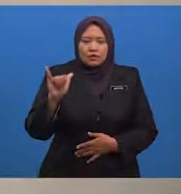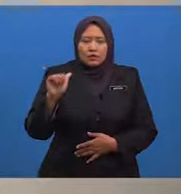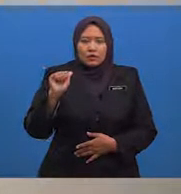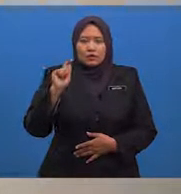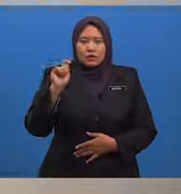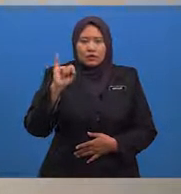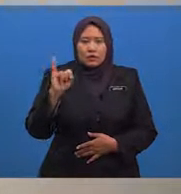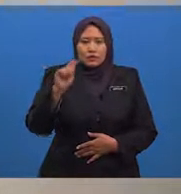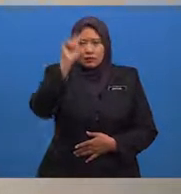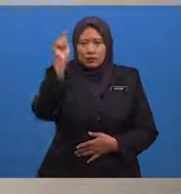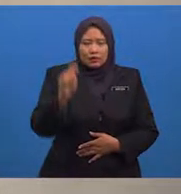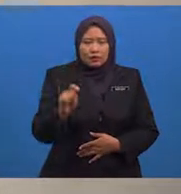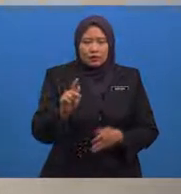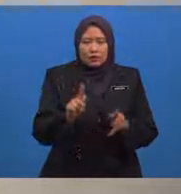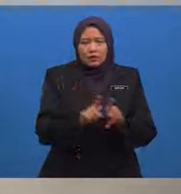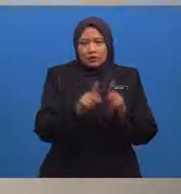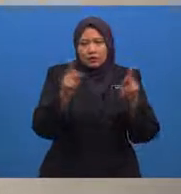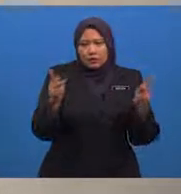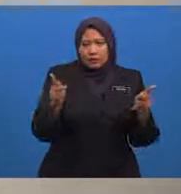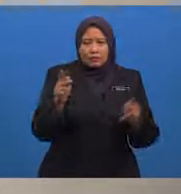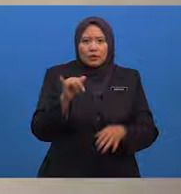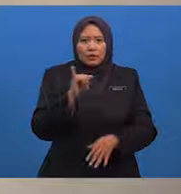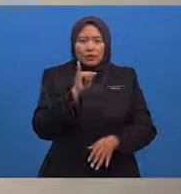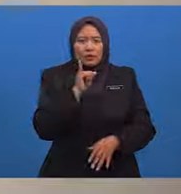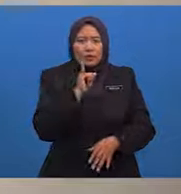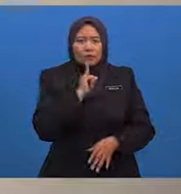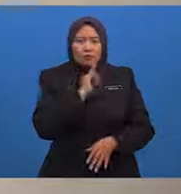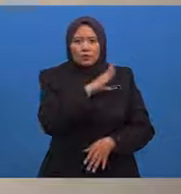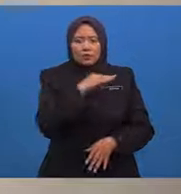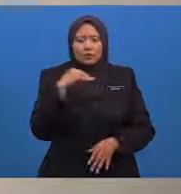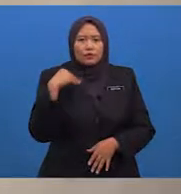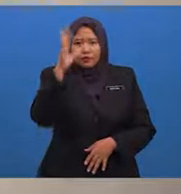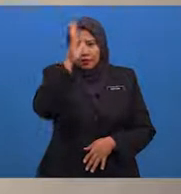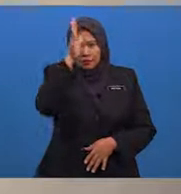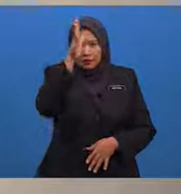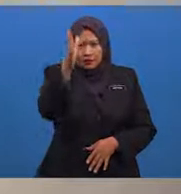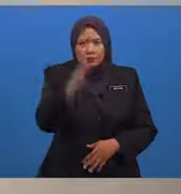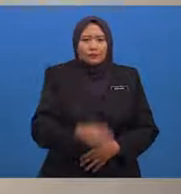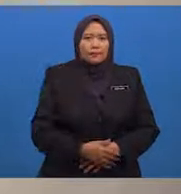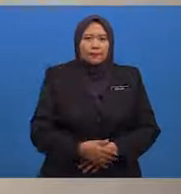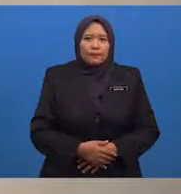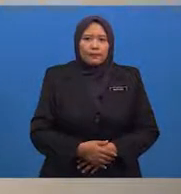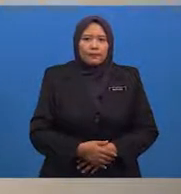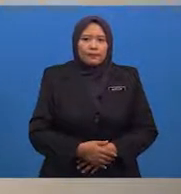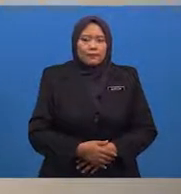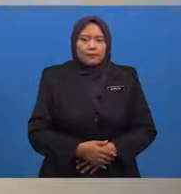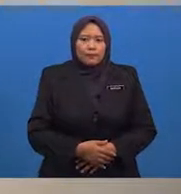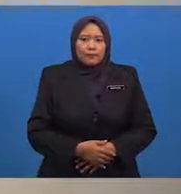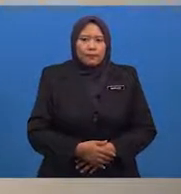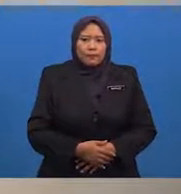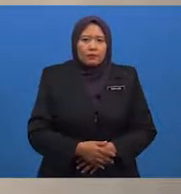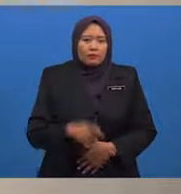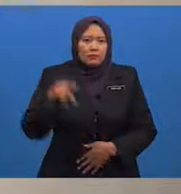datuknya bahawa dia telah memaklumkan masalahnya kepada pengetua. Selepas